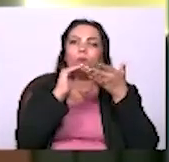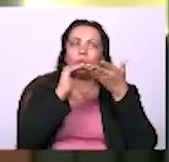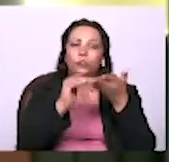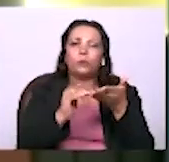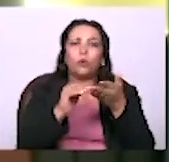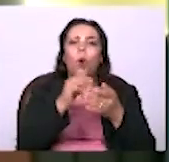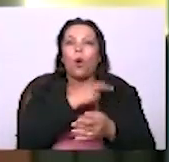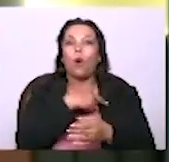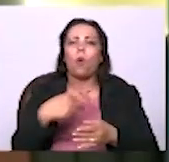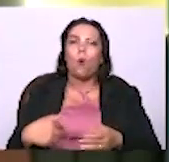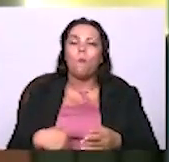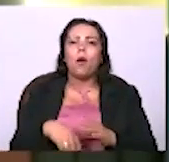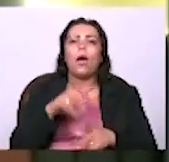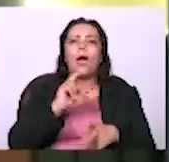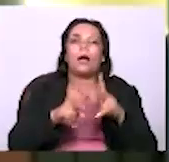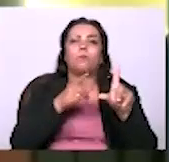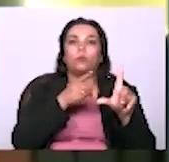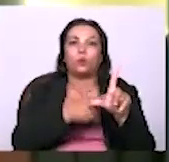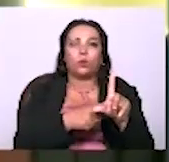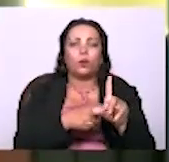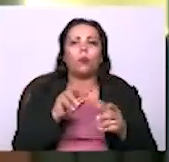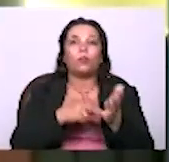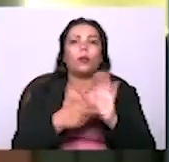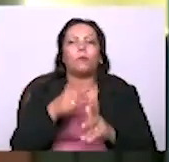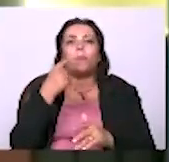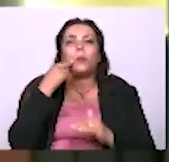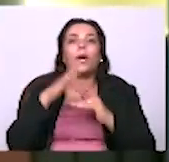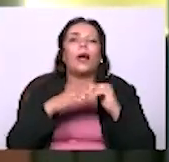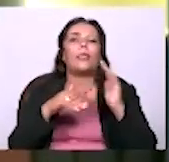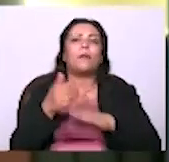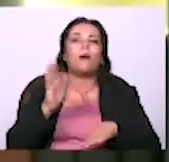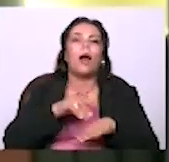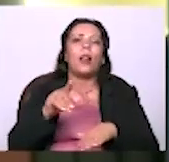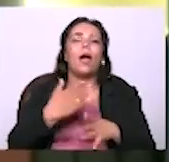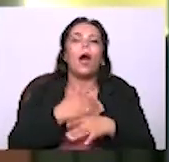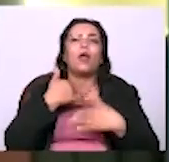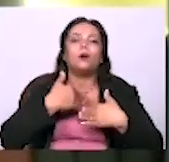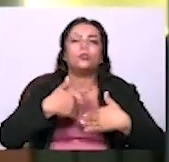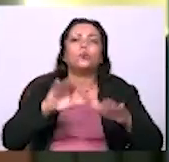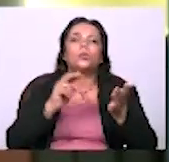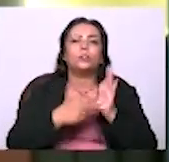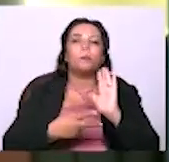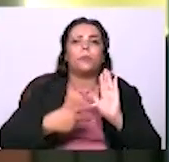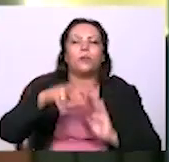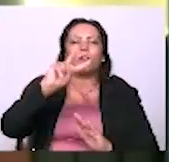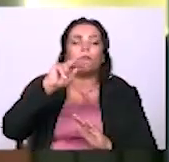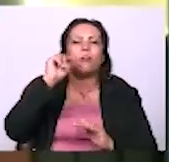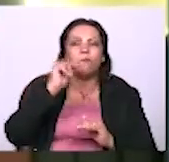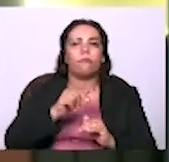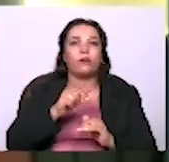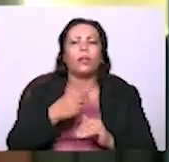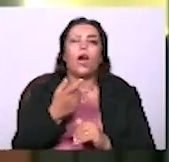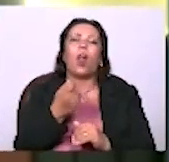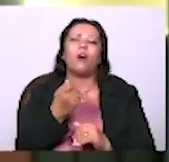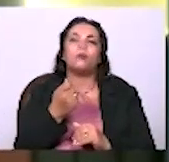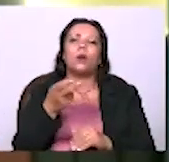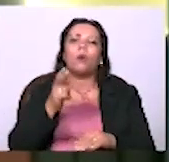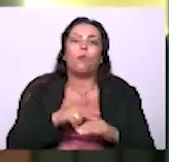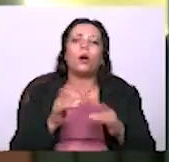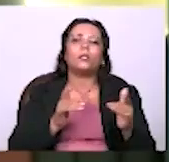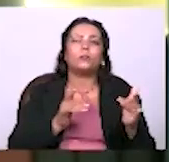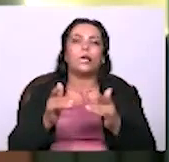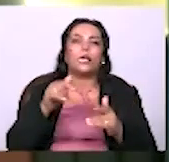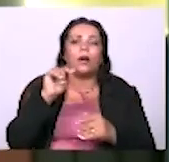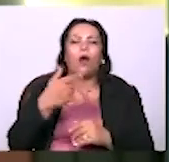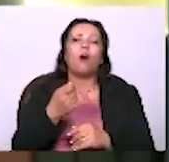للمحروقات او المواد البتروليه وده اللي هيترتب عليه دائما ارتفاع الاسعار وتحريك